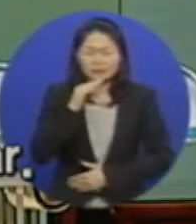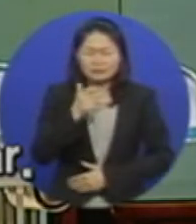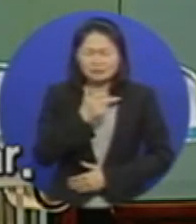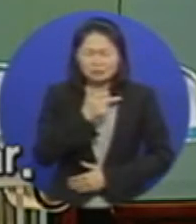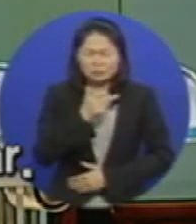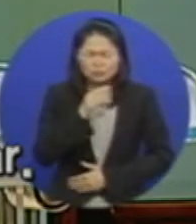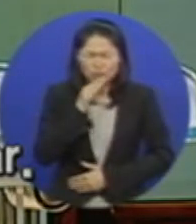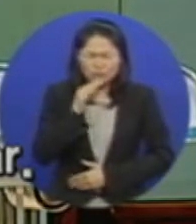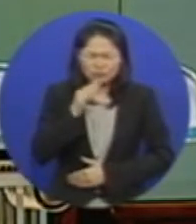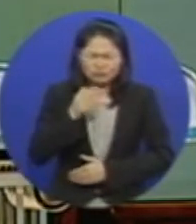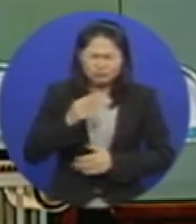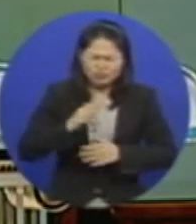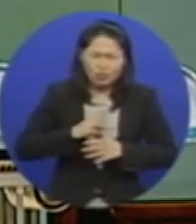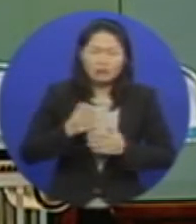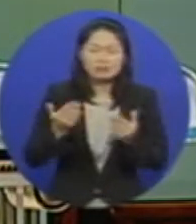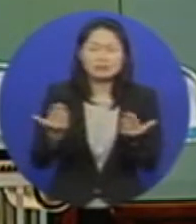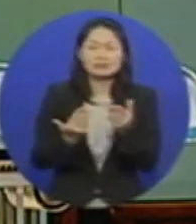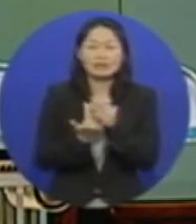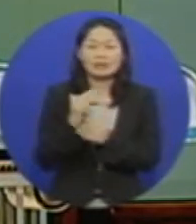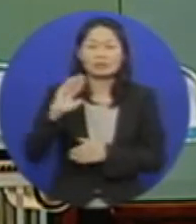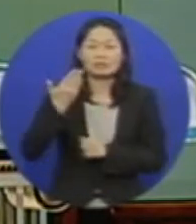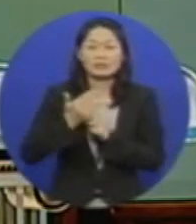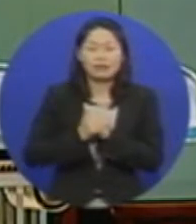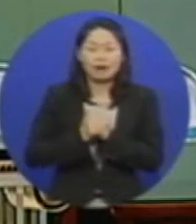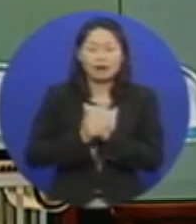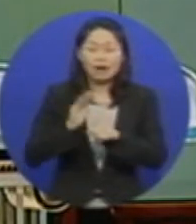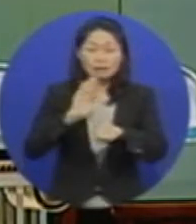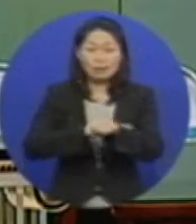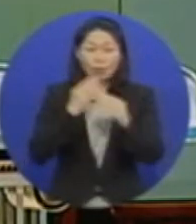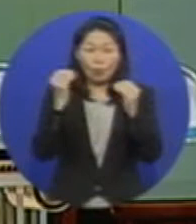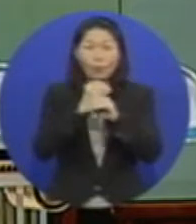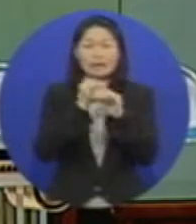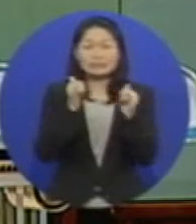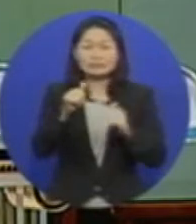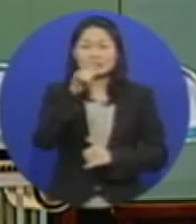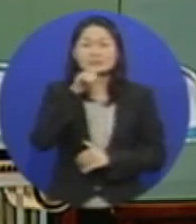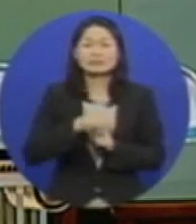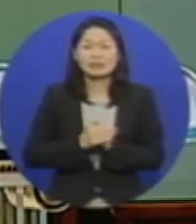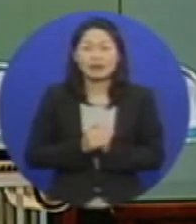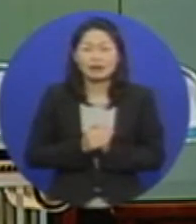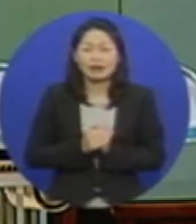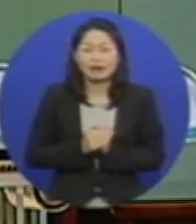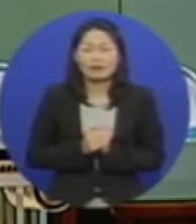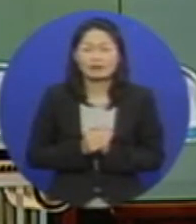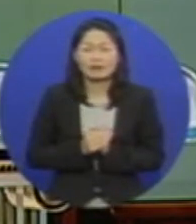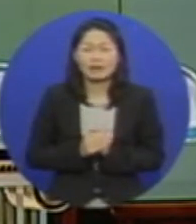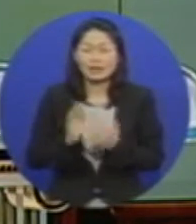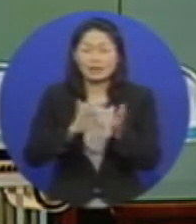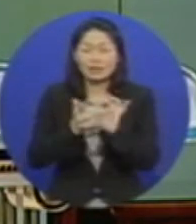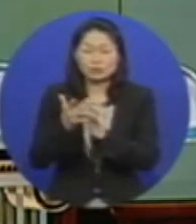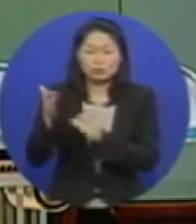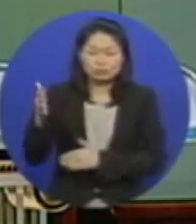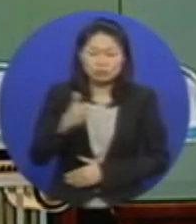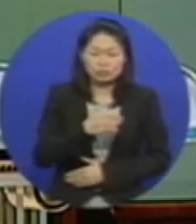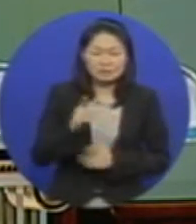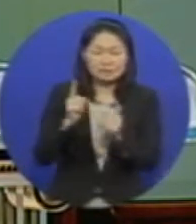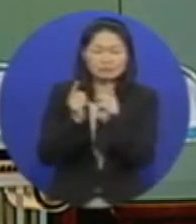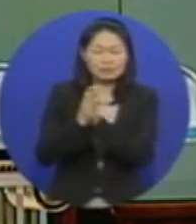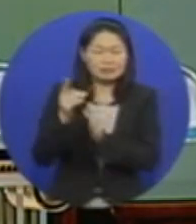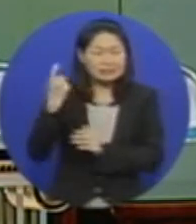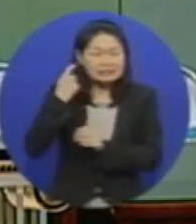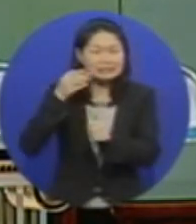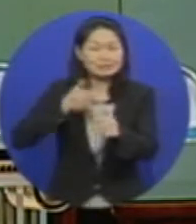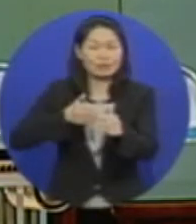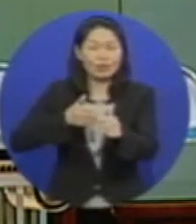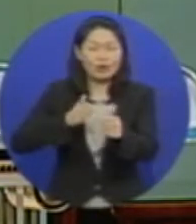일이 생기게 됩니다 이 말씀을 잘못 오해하는 분들이 있으세요 예수님으로부터 직접 들으세요